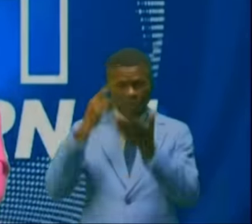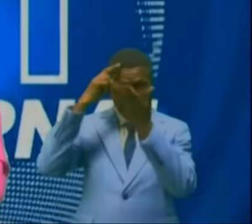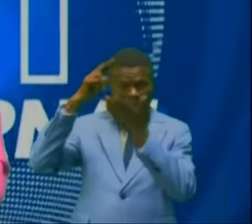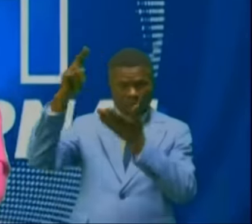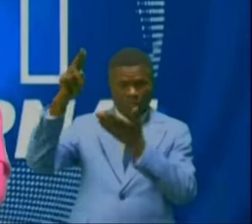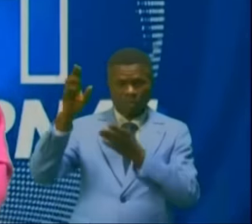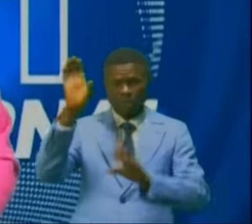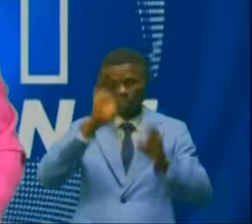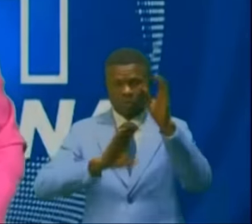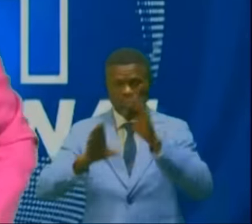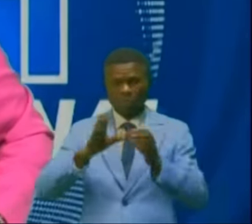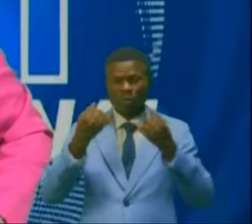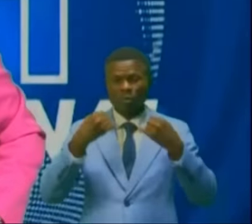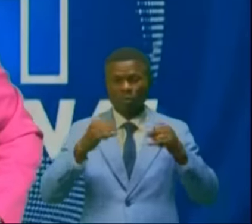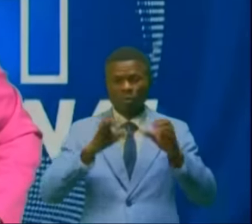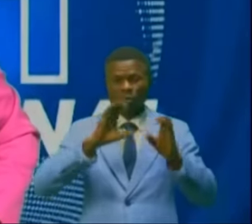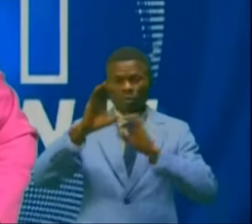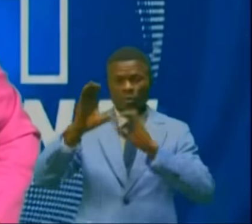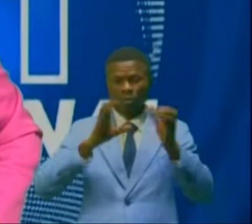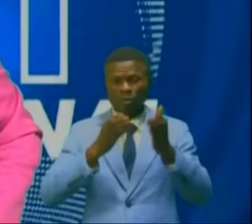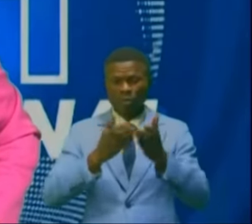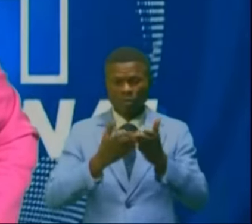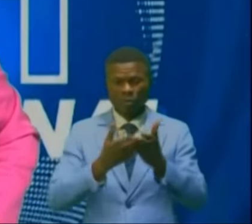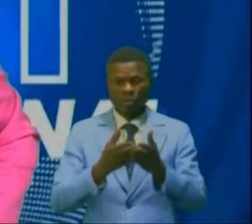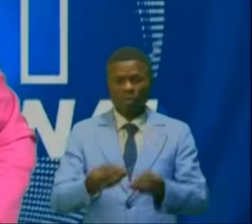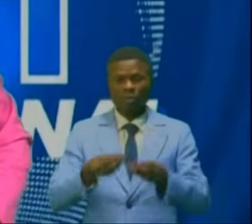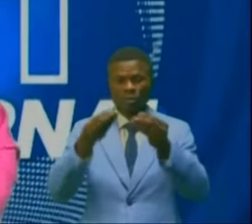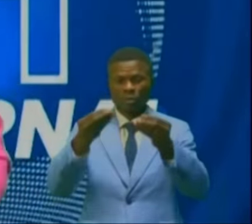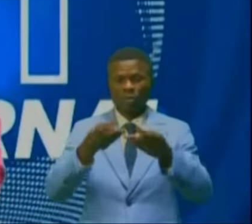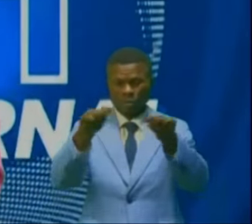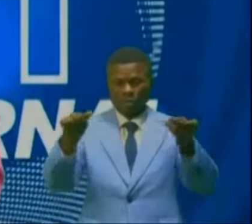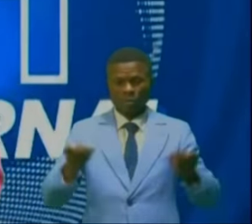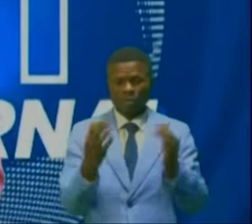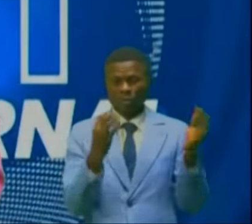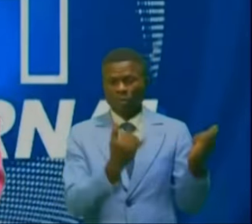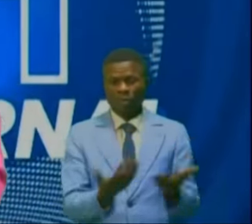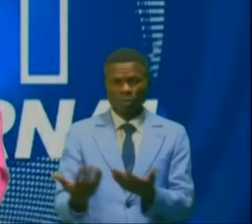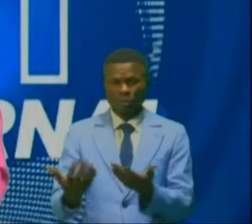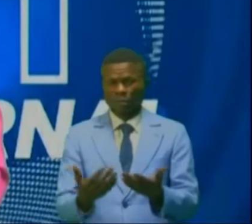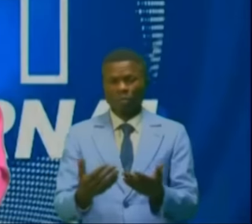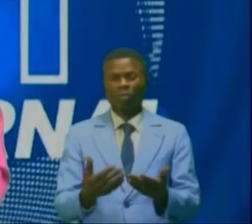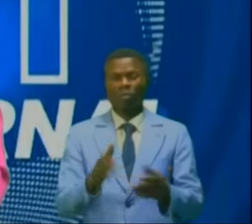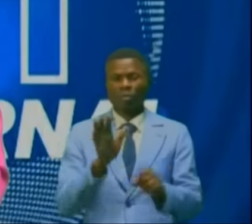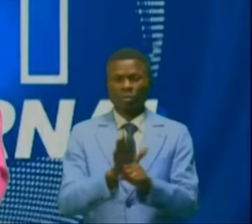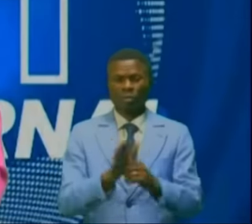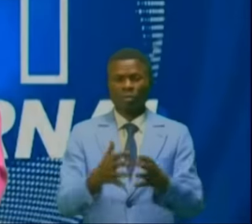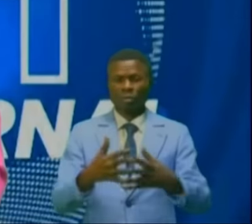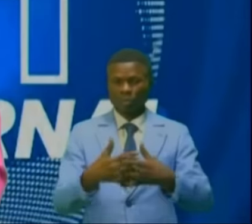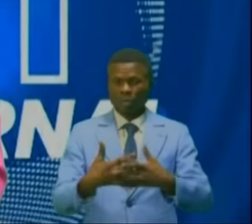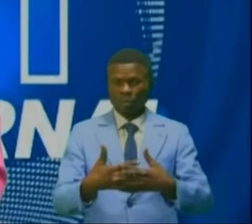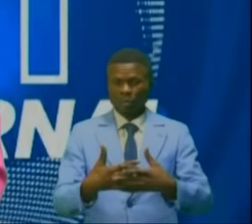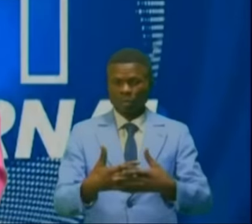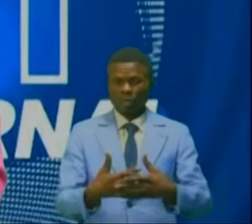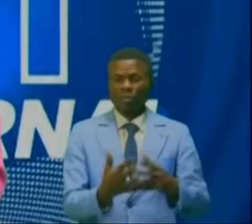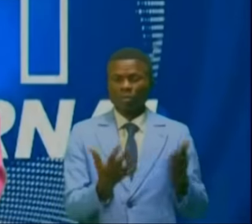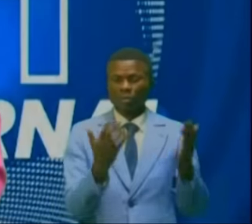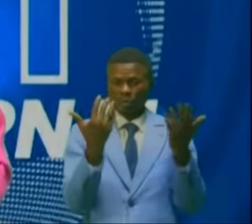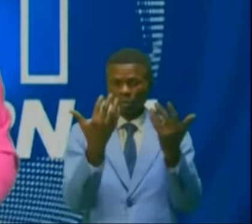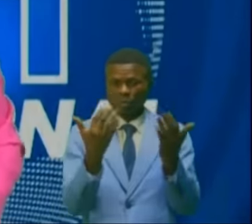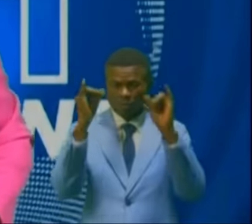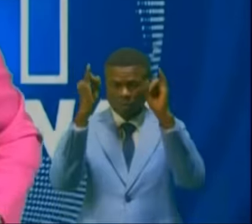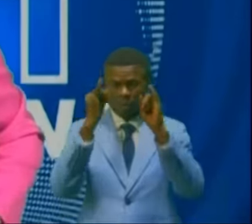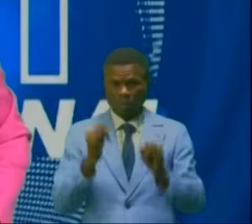L'Université des sciences de l'information et de la communication vient d'être dotée d'une salle numérique équipée des appareils, des logiciels, un